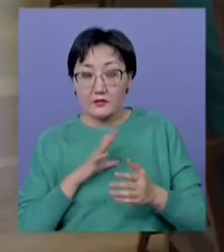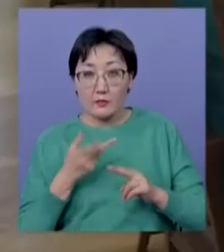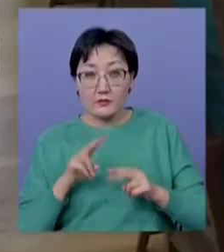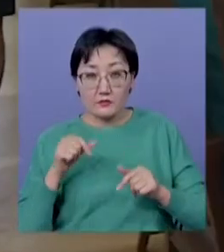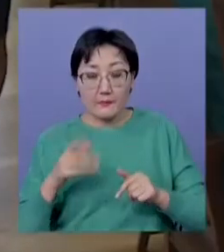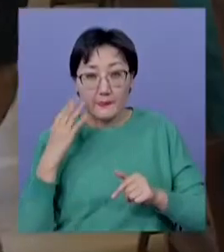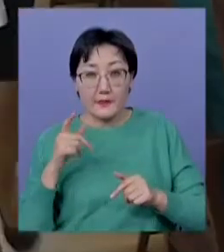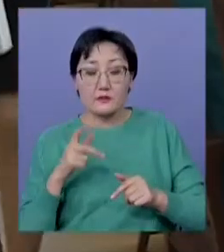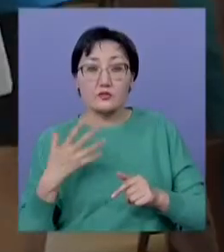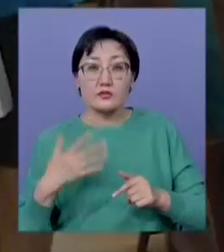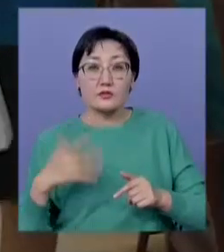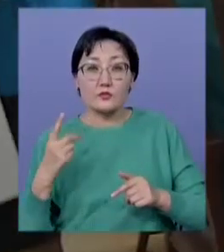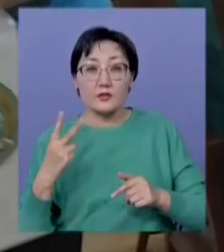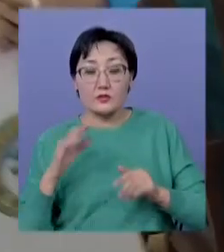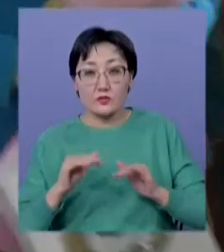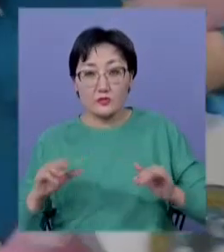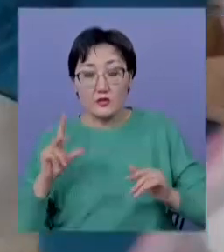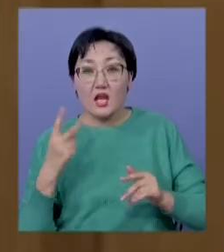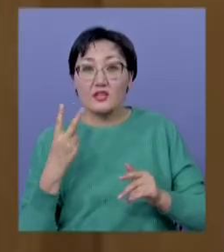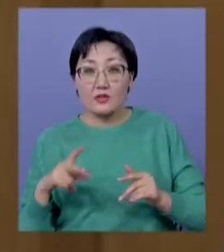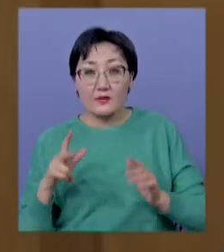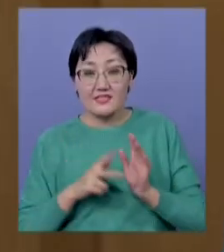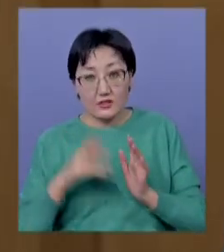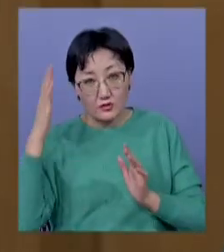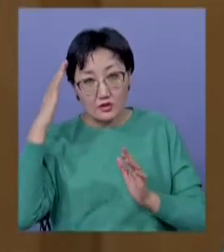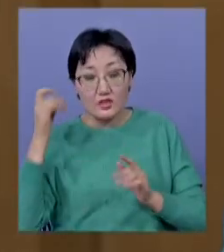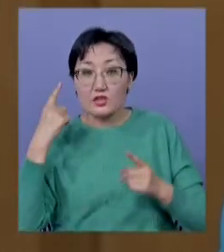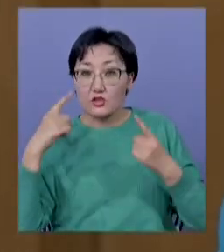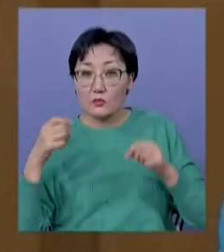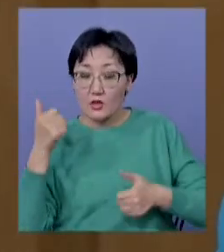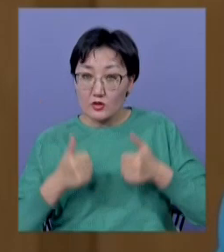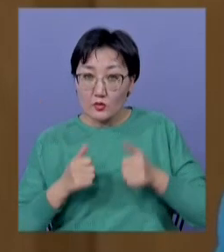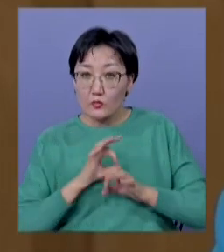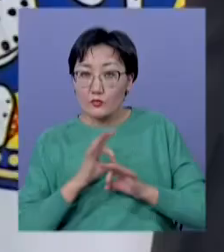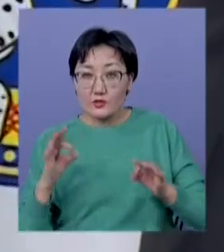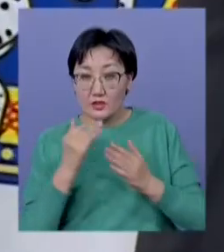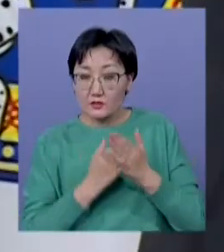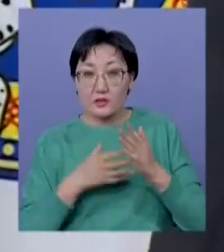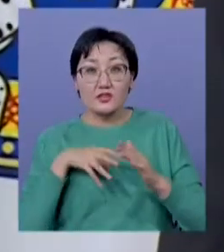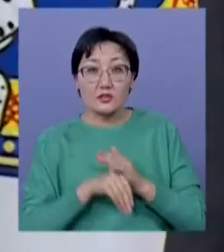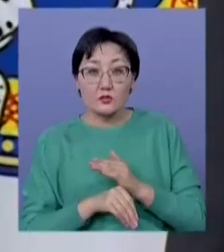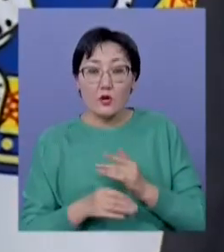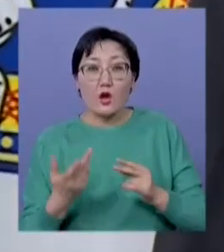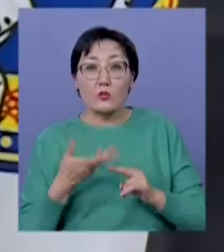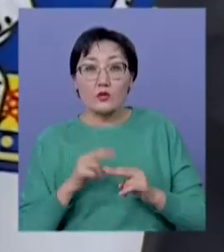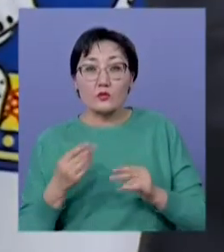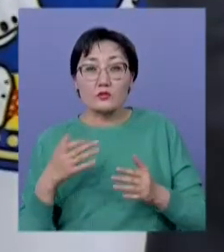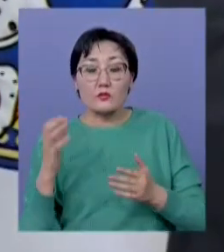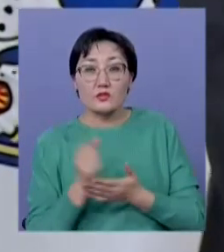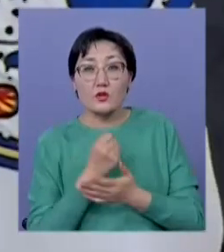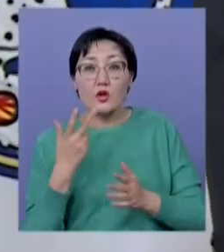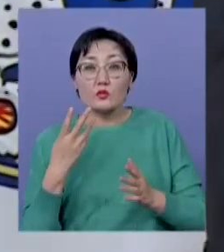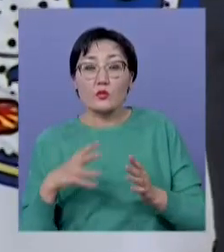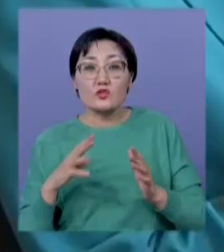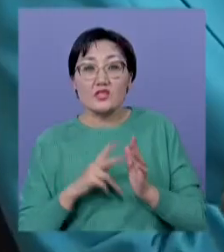Алматыда 352 оқушы 28 зияткерлік және шығармашылық сайыстарда үздіктер қатарынан көрінген. Олардың қоржынында 90